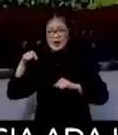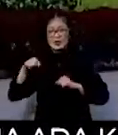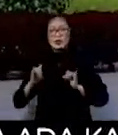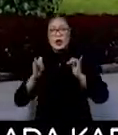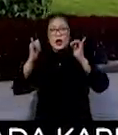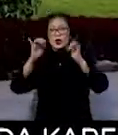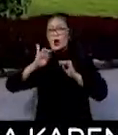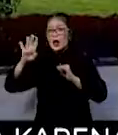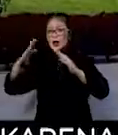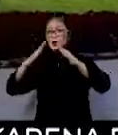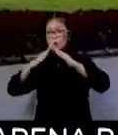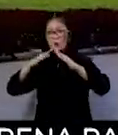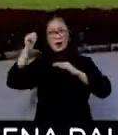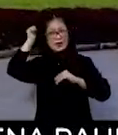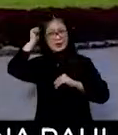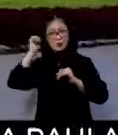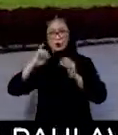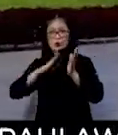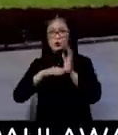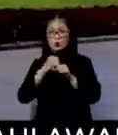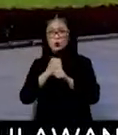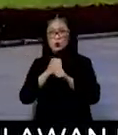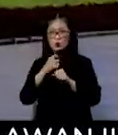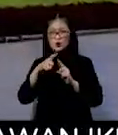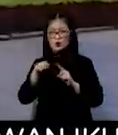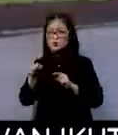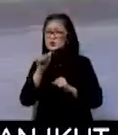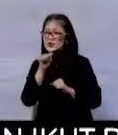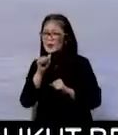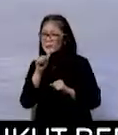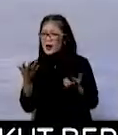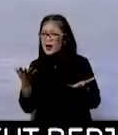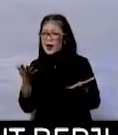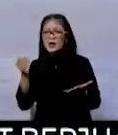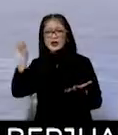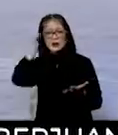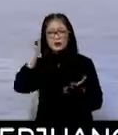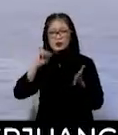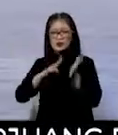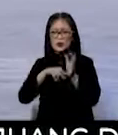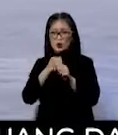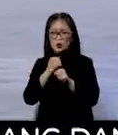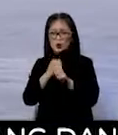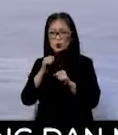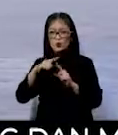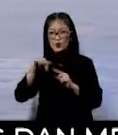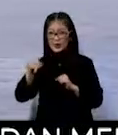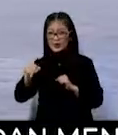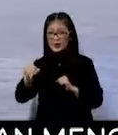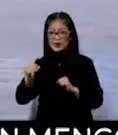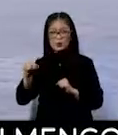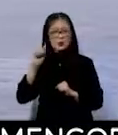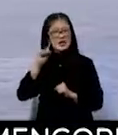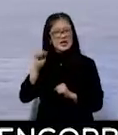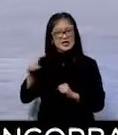Inggit Garnasih. Mungkin banyak di antara Anda yang bertanya-tanya siapa sih Bu Inggit Garnasih? Nah, Bu Inggit Garnasih ini merupakan istri kedua dari sang proklamator atau presiden